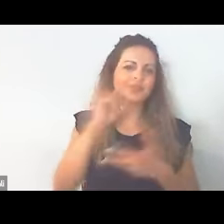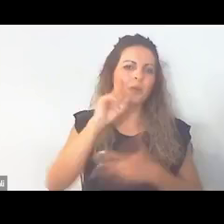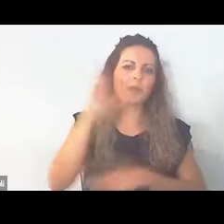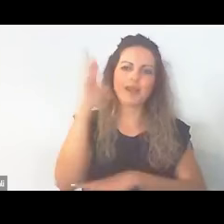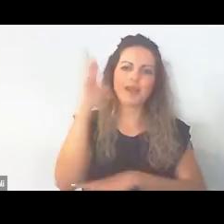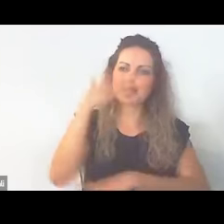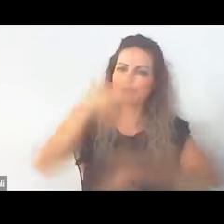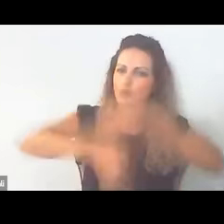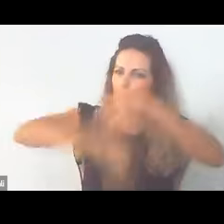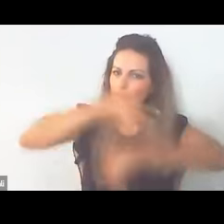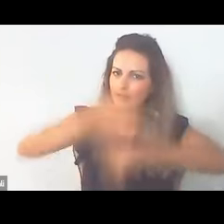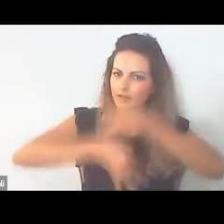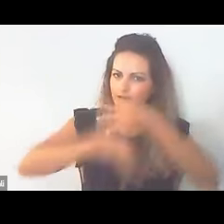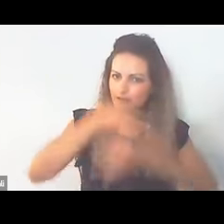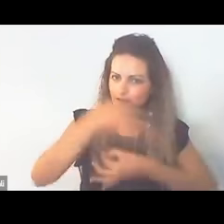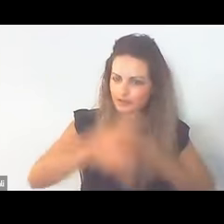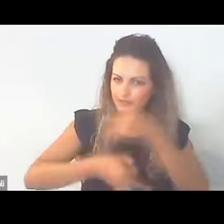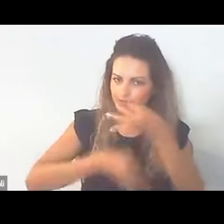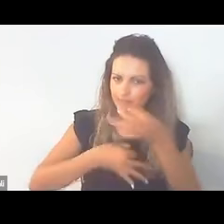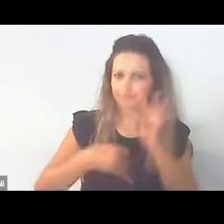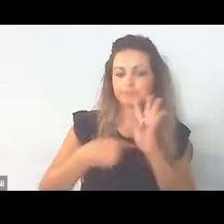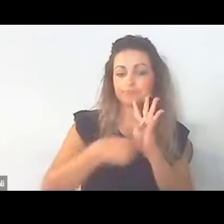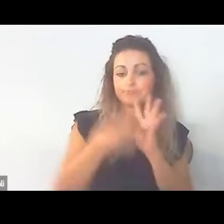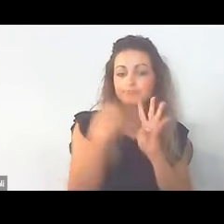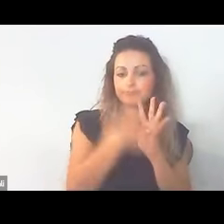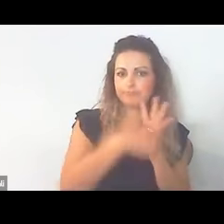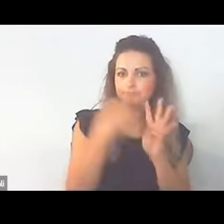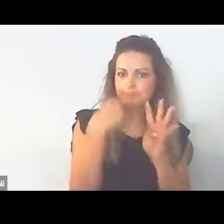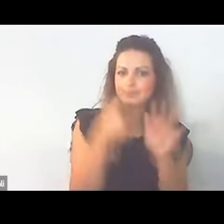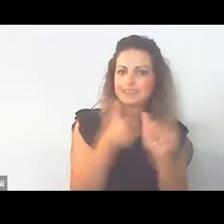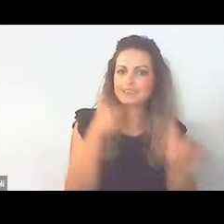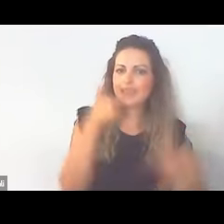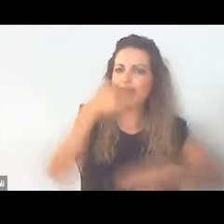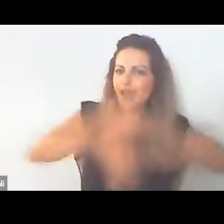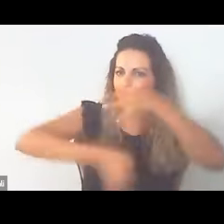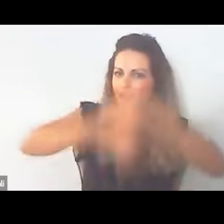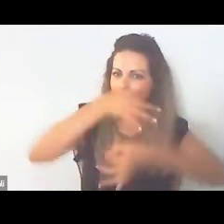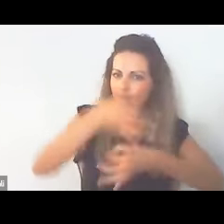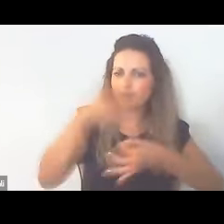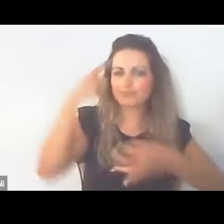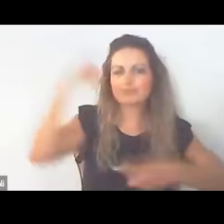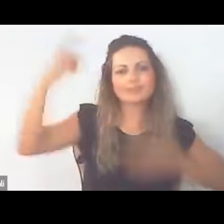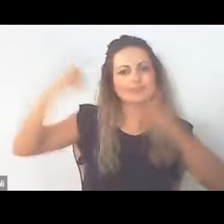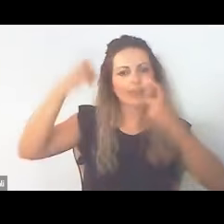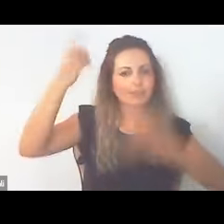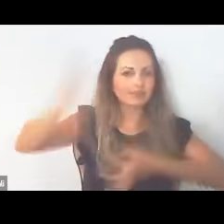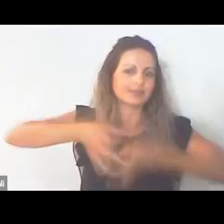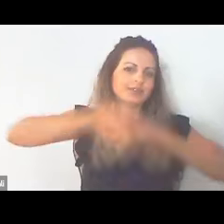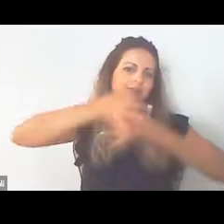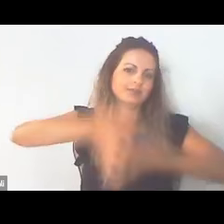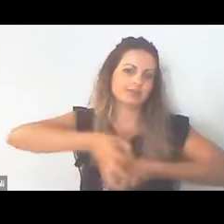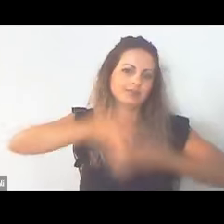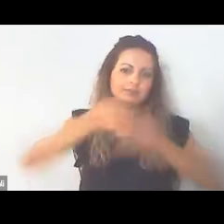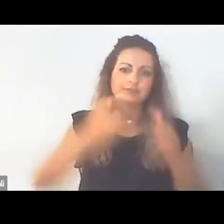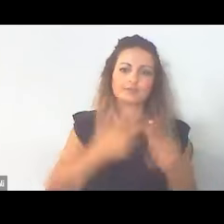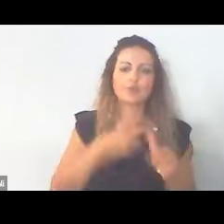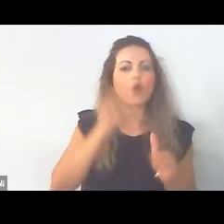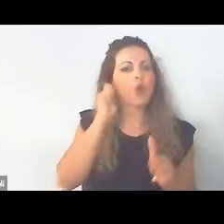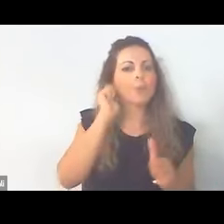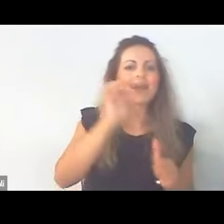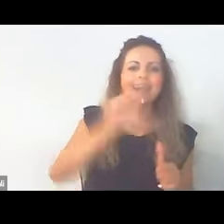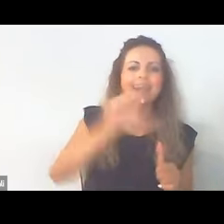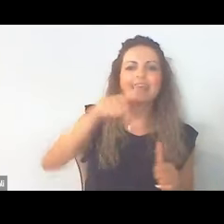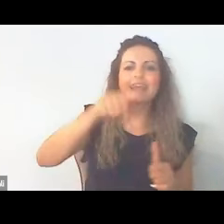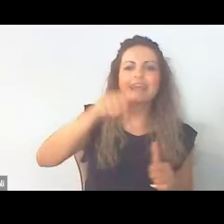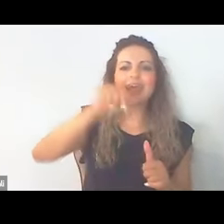παρουσιάσω με τη σειρά που θα μοιραστούν μαζί μας τις σκέψεις τους. Η Ειρήνη Γαϊτάνου είναι υπεύθυνη εκστρατιών